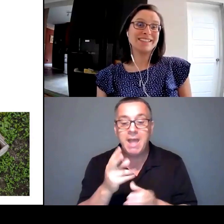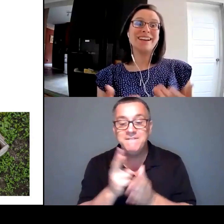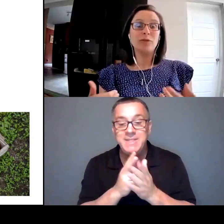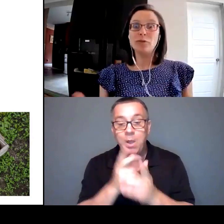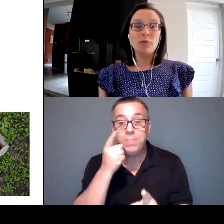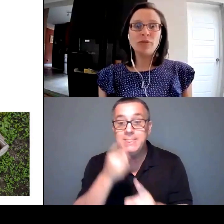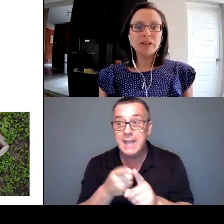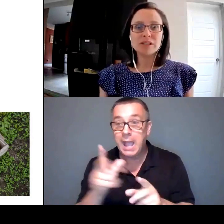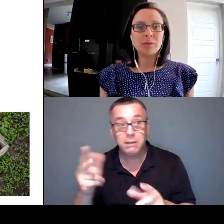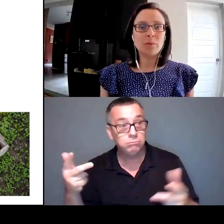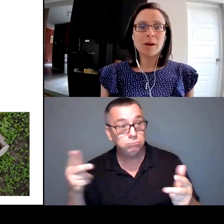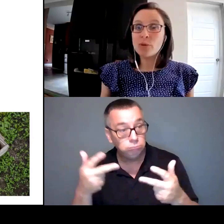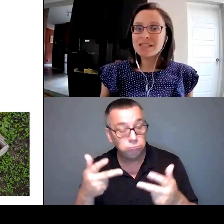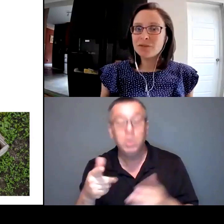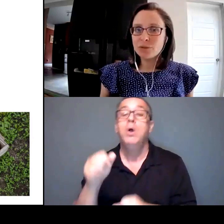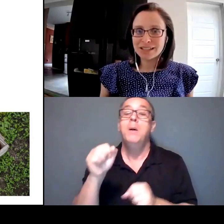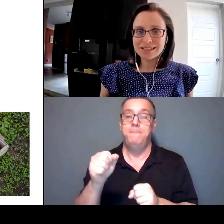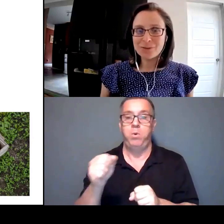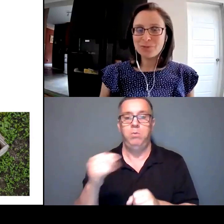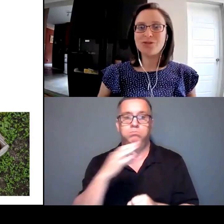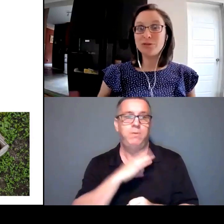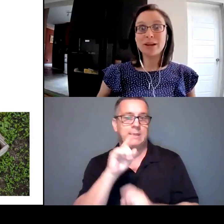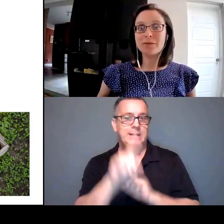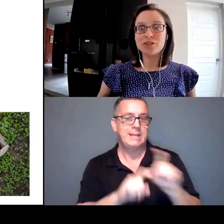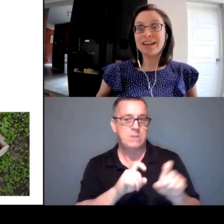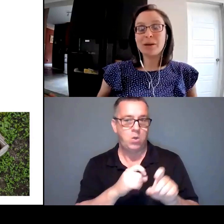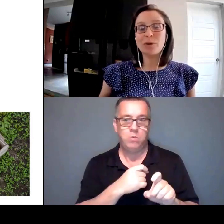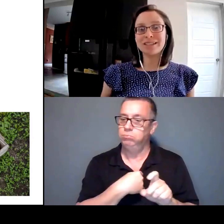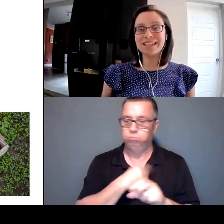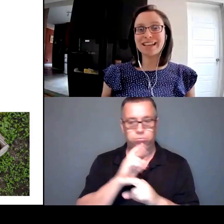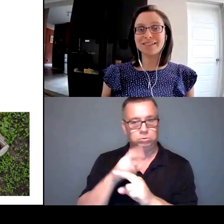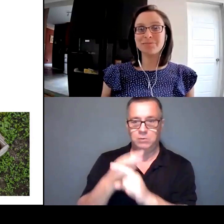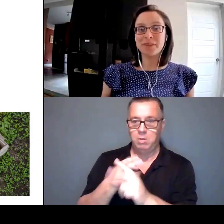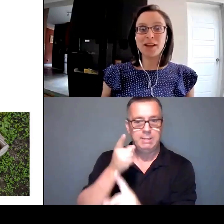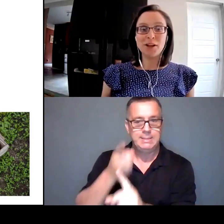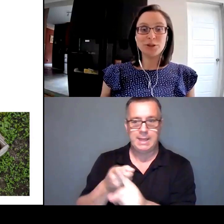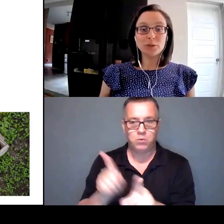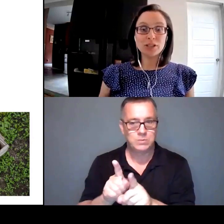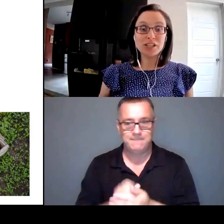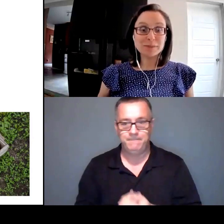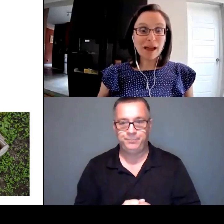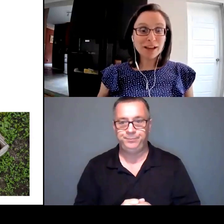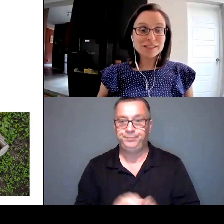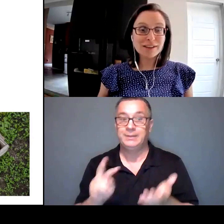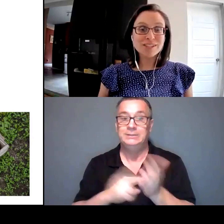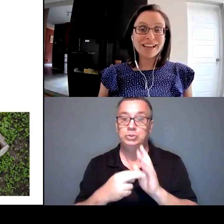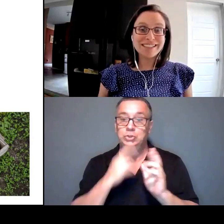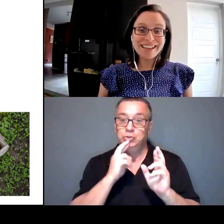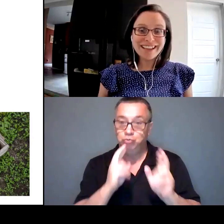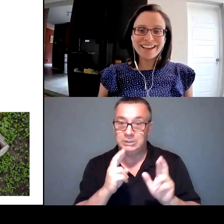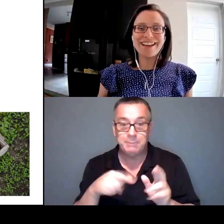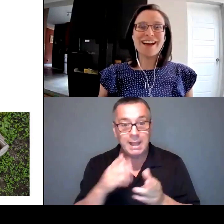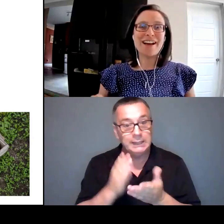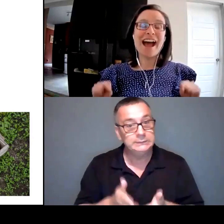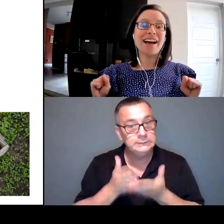direct, vous pouvez tout simplement poser vos questions, puis je vais les répondre en direct. Donc, j'espère que ça vous a